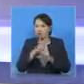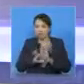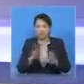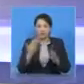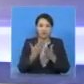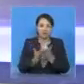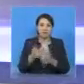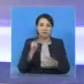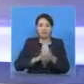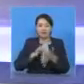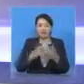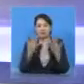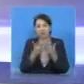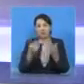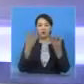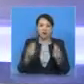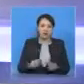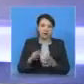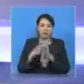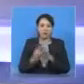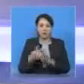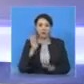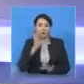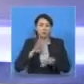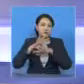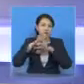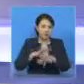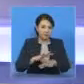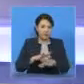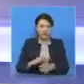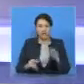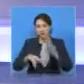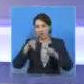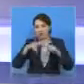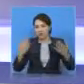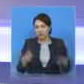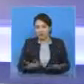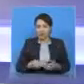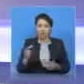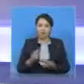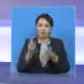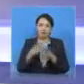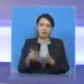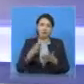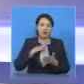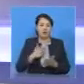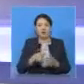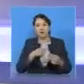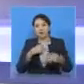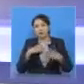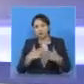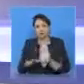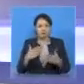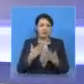болмайды. Себебі санаулы күндерден соң ауылға ауыз су жеткізіледі. Ал құрылыстың тұрғындары отын жарып көмір тасудың азабынан